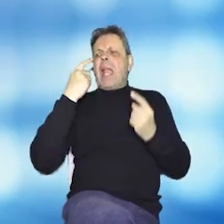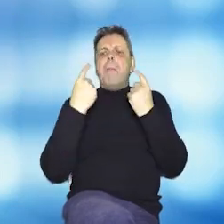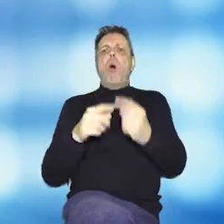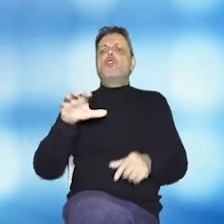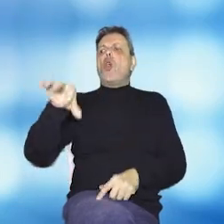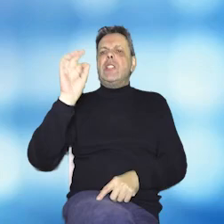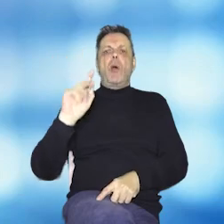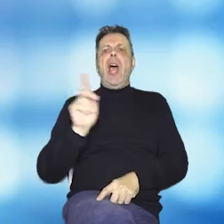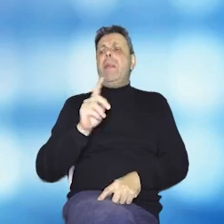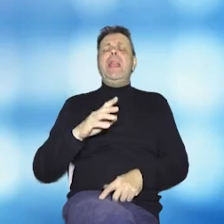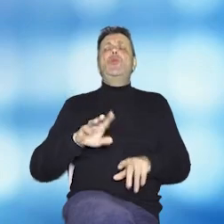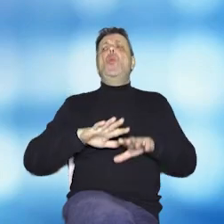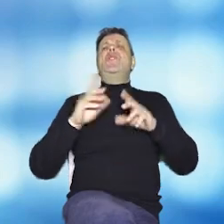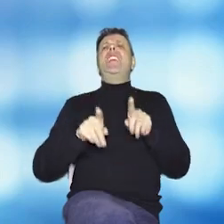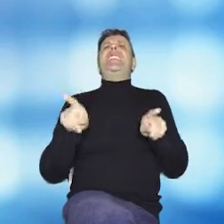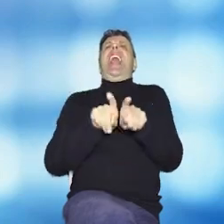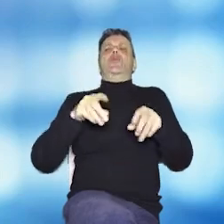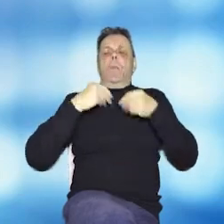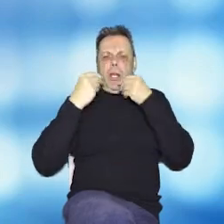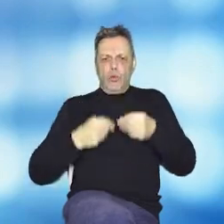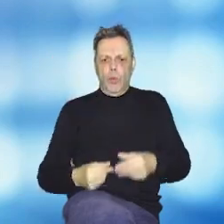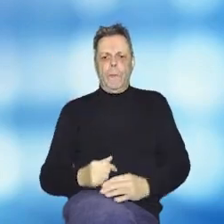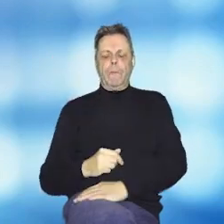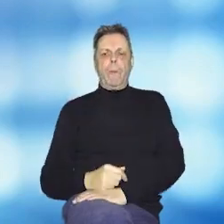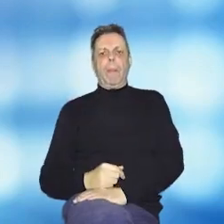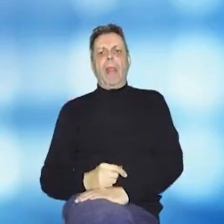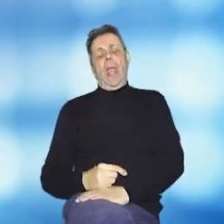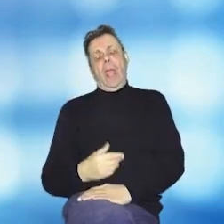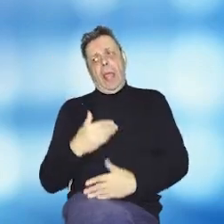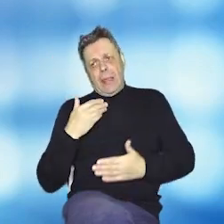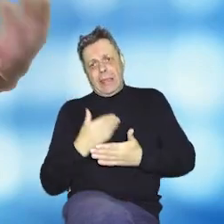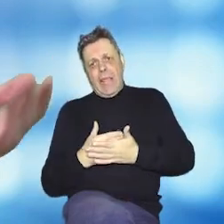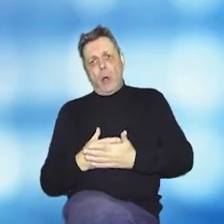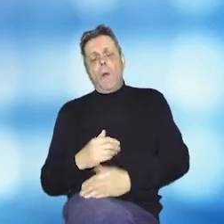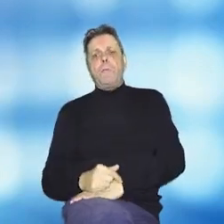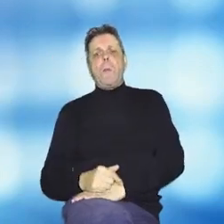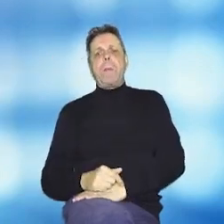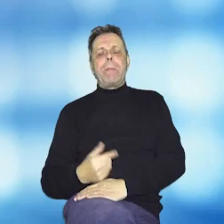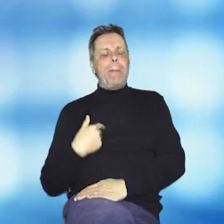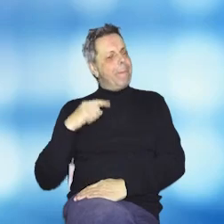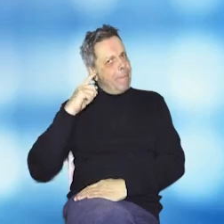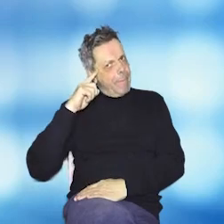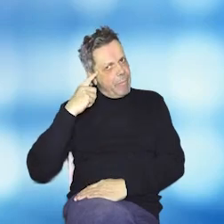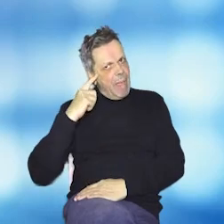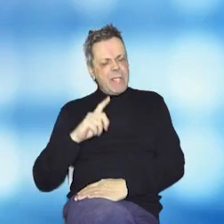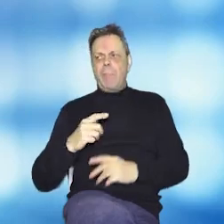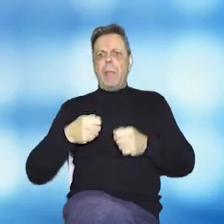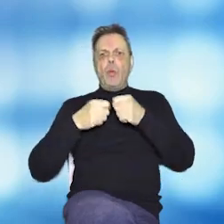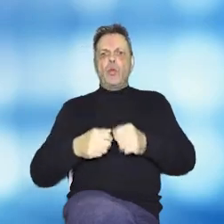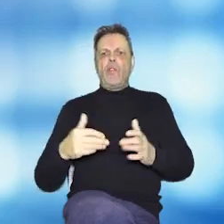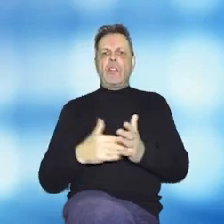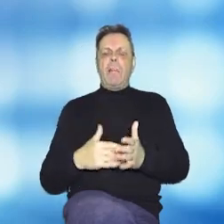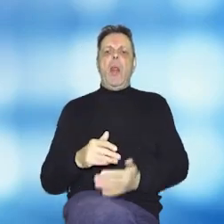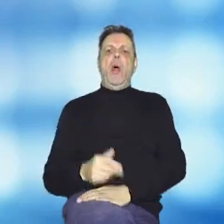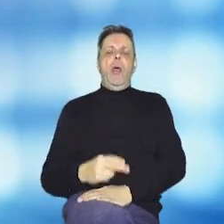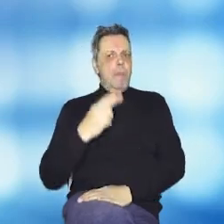izbor. Nisu svi niti za ovu priču, nisu svi za onu. Tako da, mislim da bi društvo